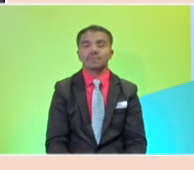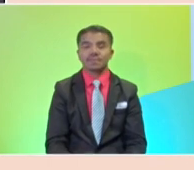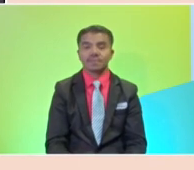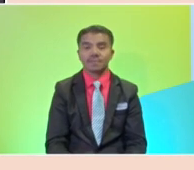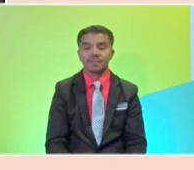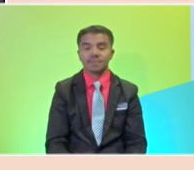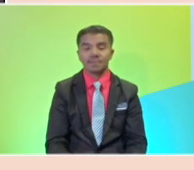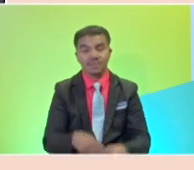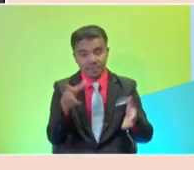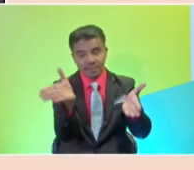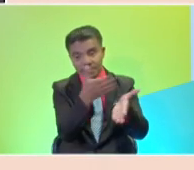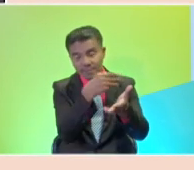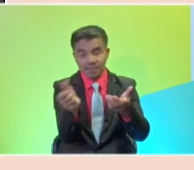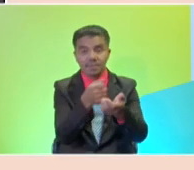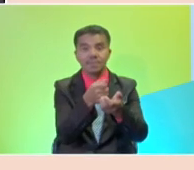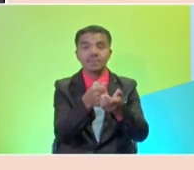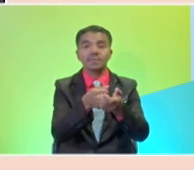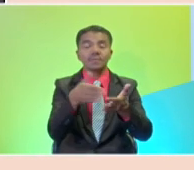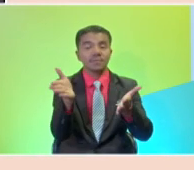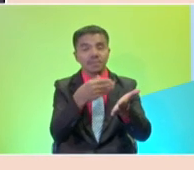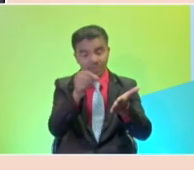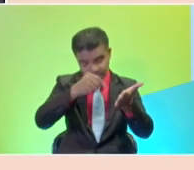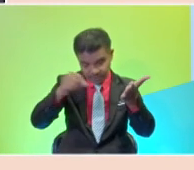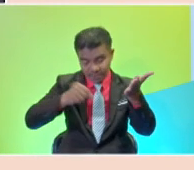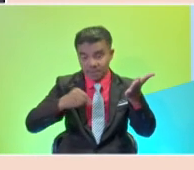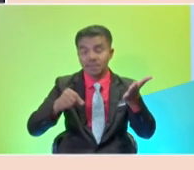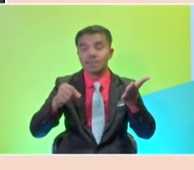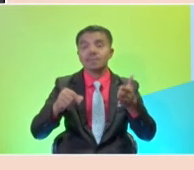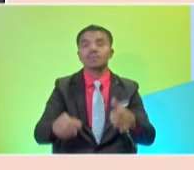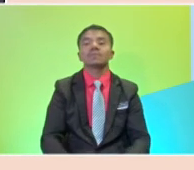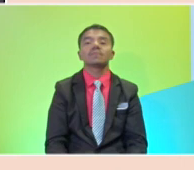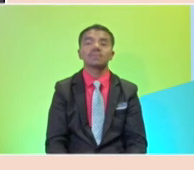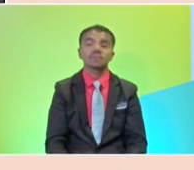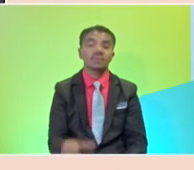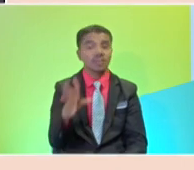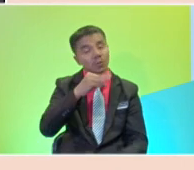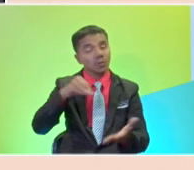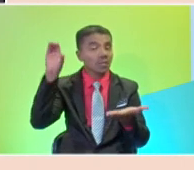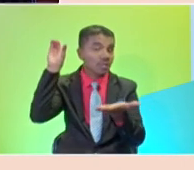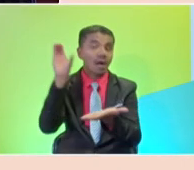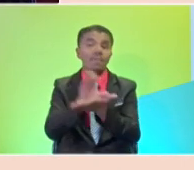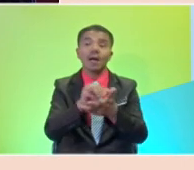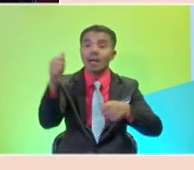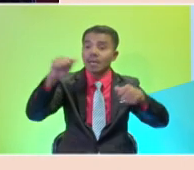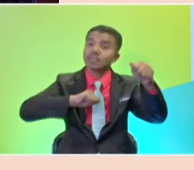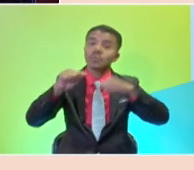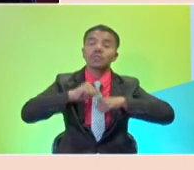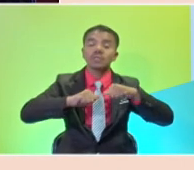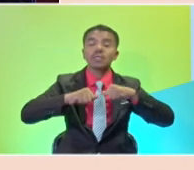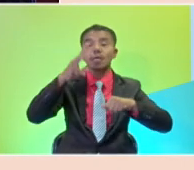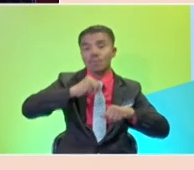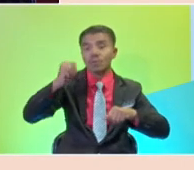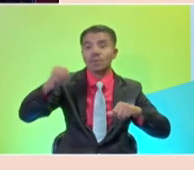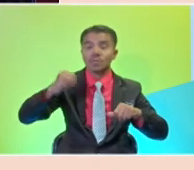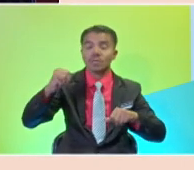semak anekdot rekod berterusan dan gambar aktiviti a tengok di sana saya telah rakam semua aktiviti-aktiviti pelajar saya dan